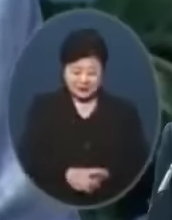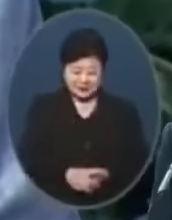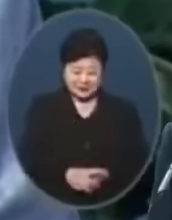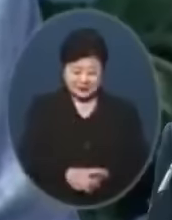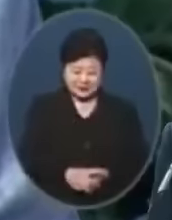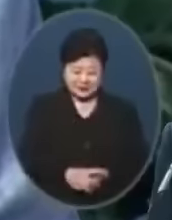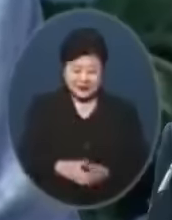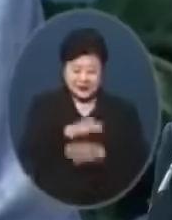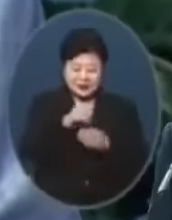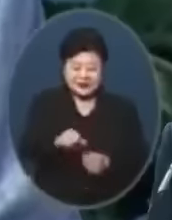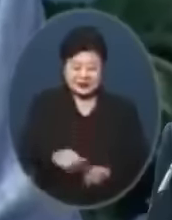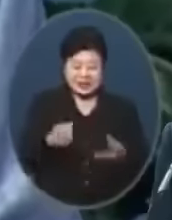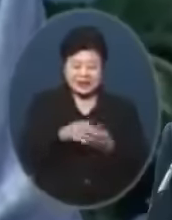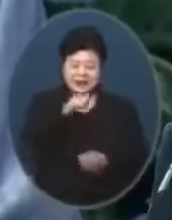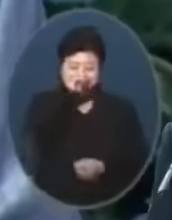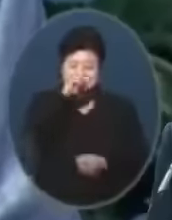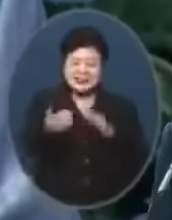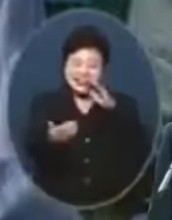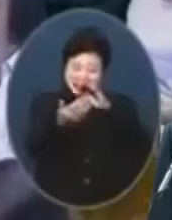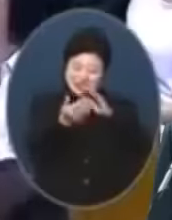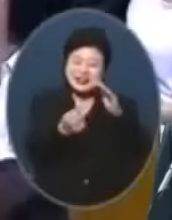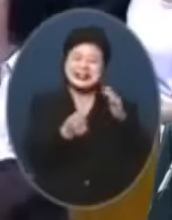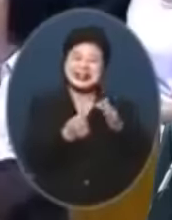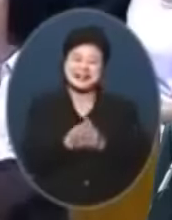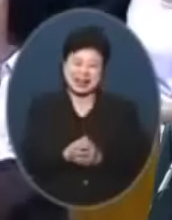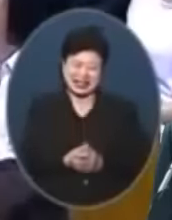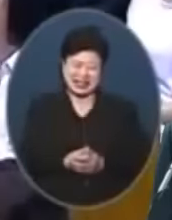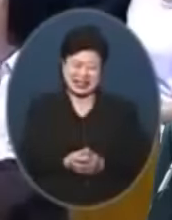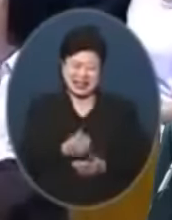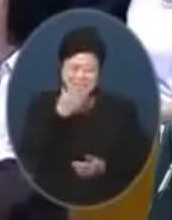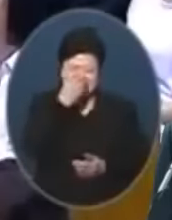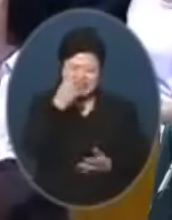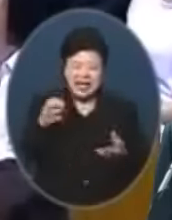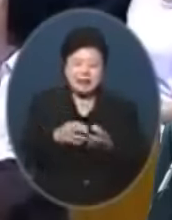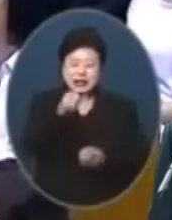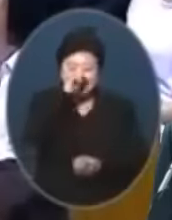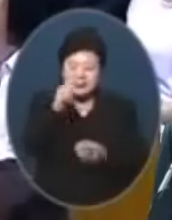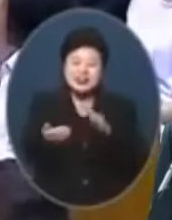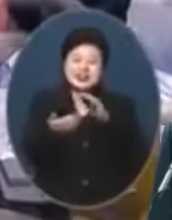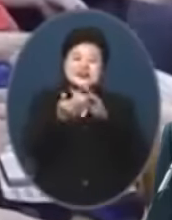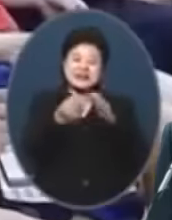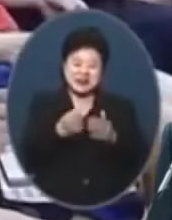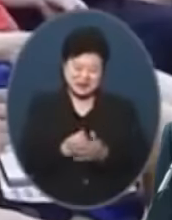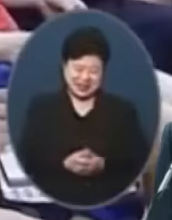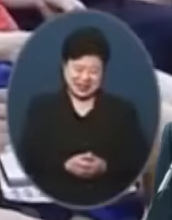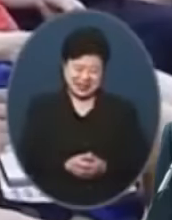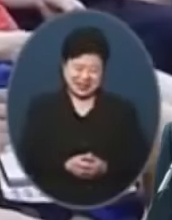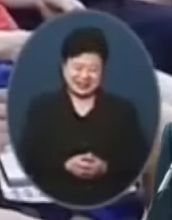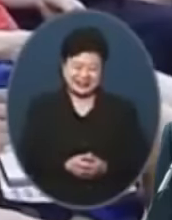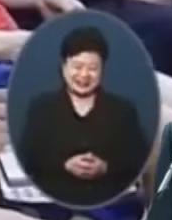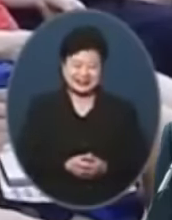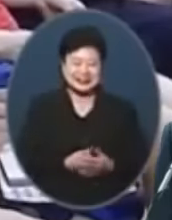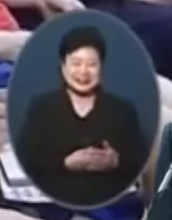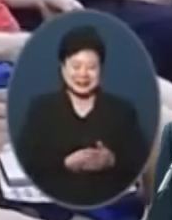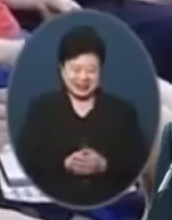모든 것이 합동하여 선을 이루기 때문에 쓰레기도 합동하여 선을 이루는 것입니다.